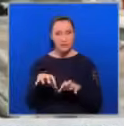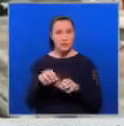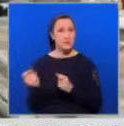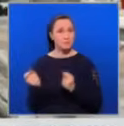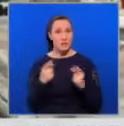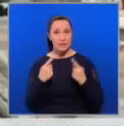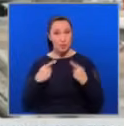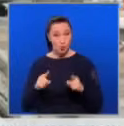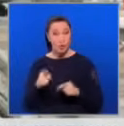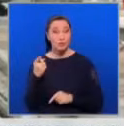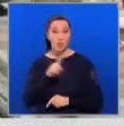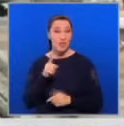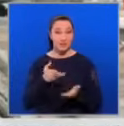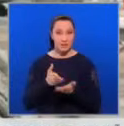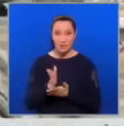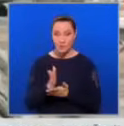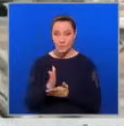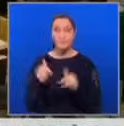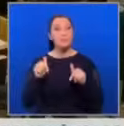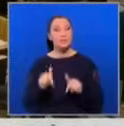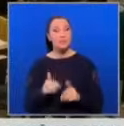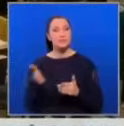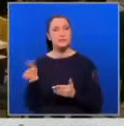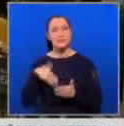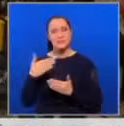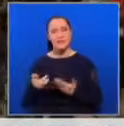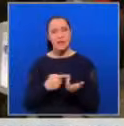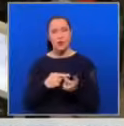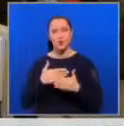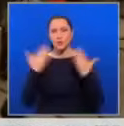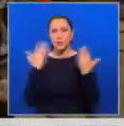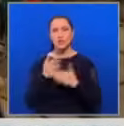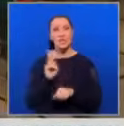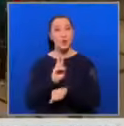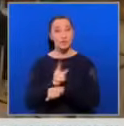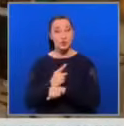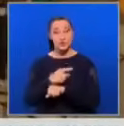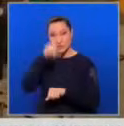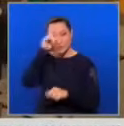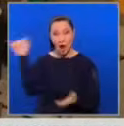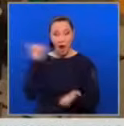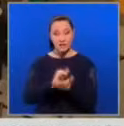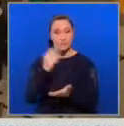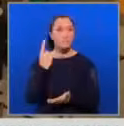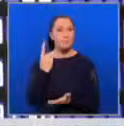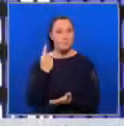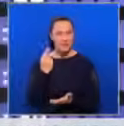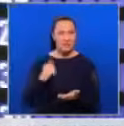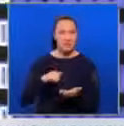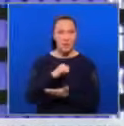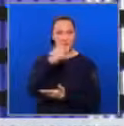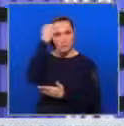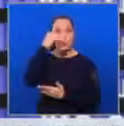изпратили друг но и той не е потеглил днес обаче след няколко денонощия в следобедните часове в софия кацна първият самолет с българи